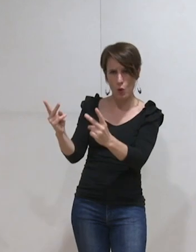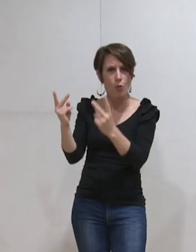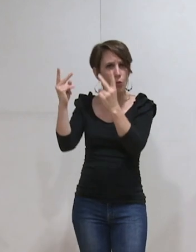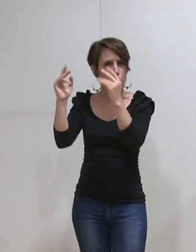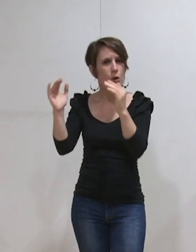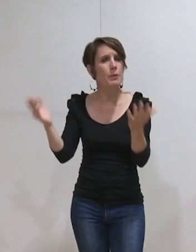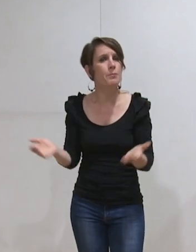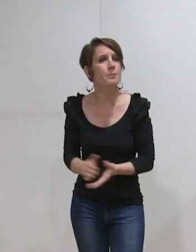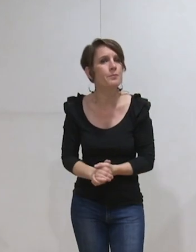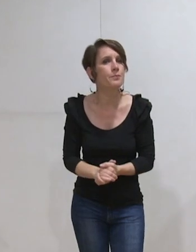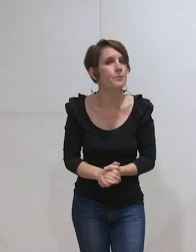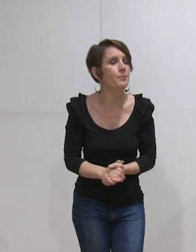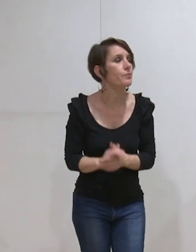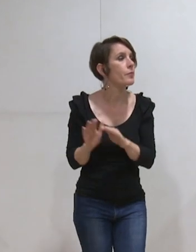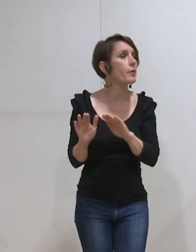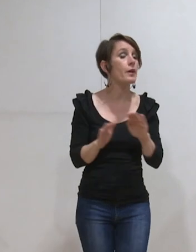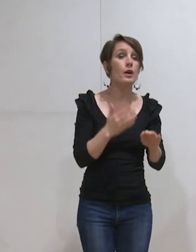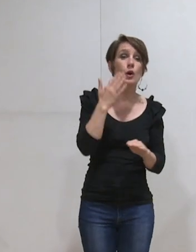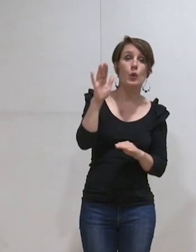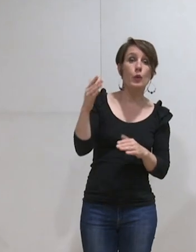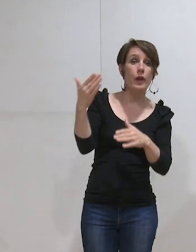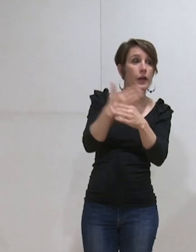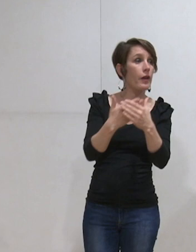y a-t-il d'autres demandes Monsieur Bertrand